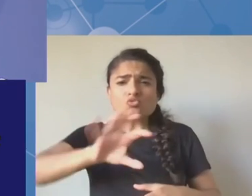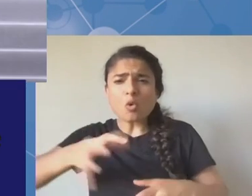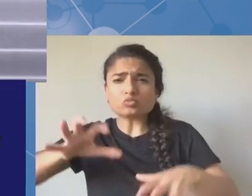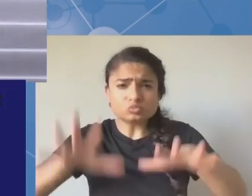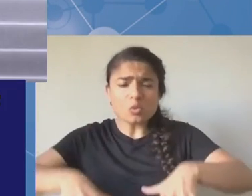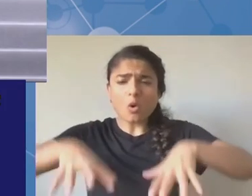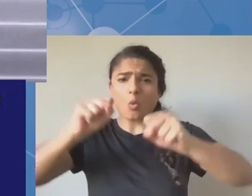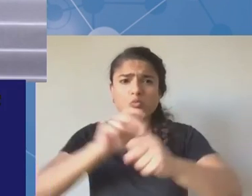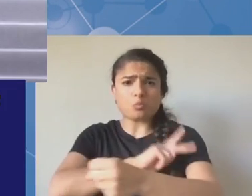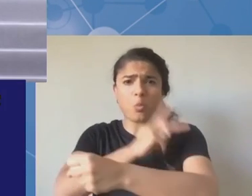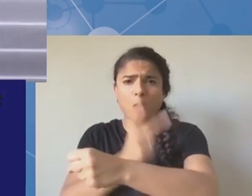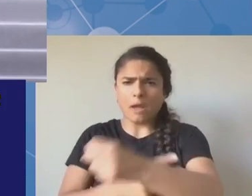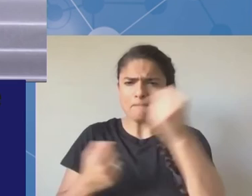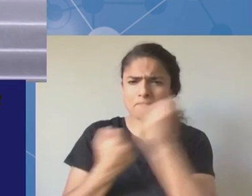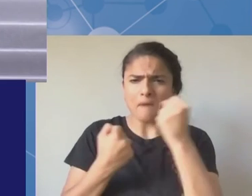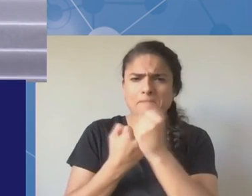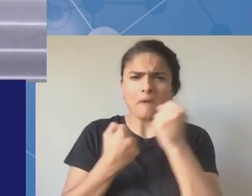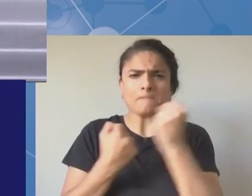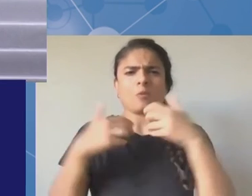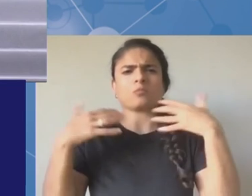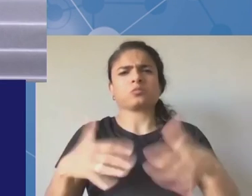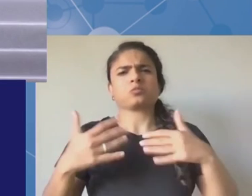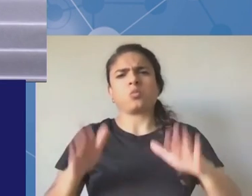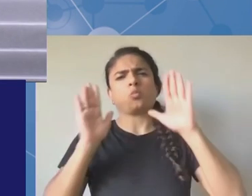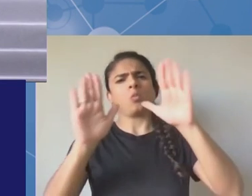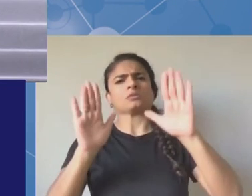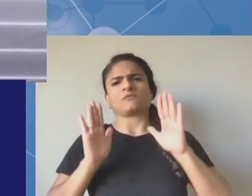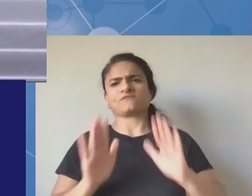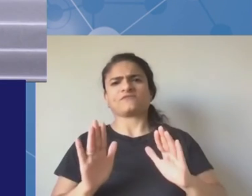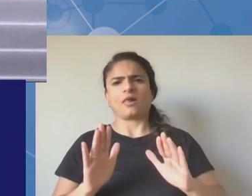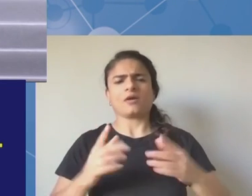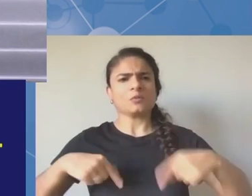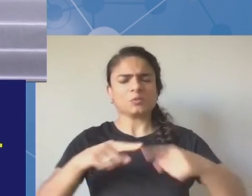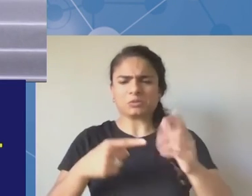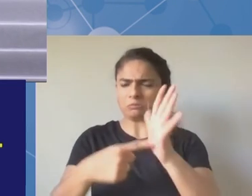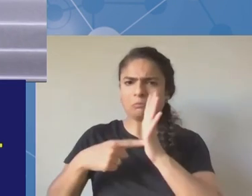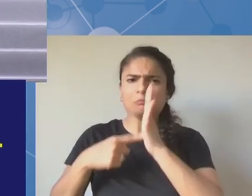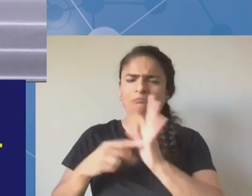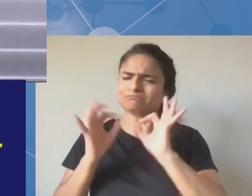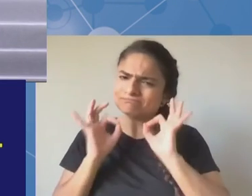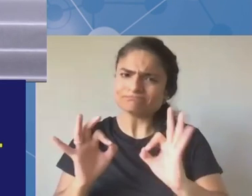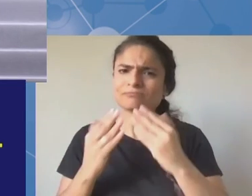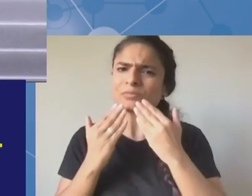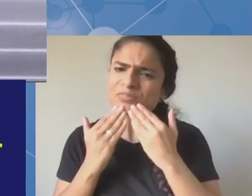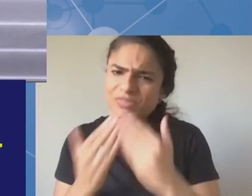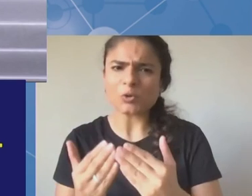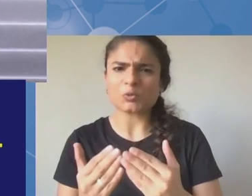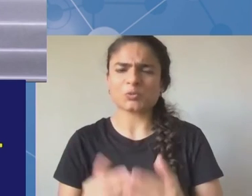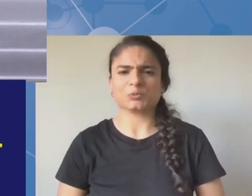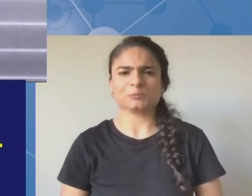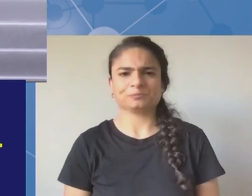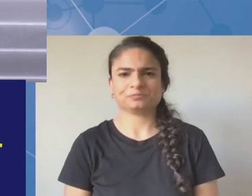который присутствует виртуально с нами. И хочу также поблагодарить Польшу как хозяина нашей